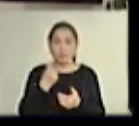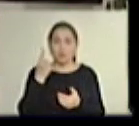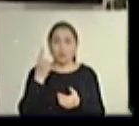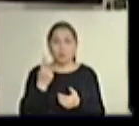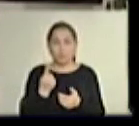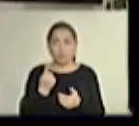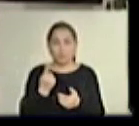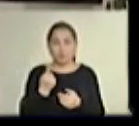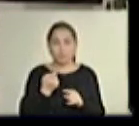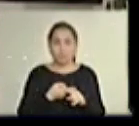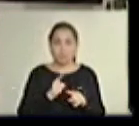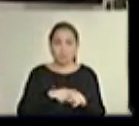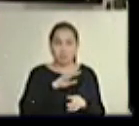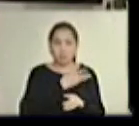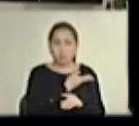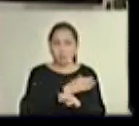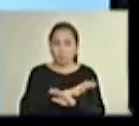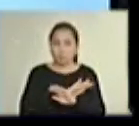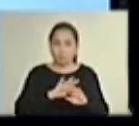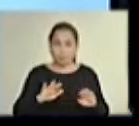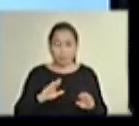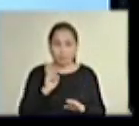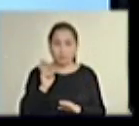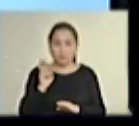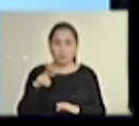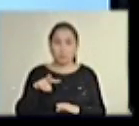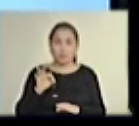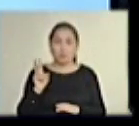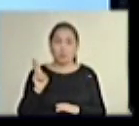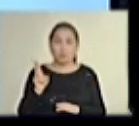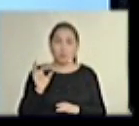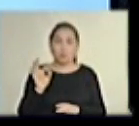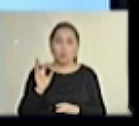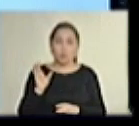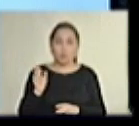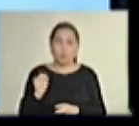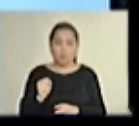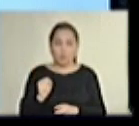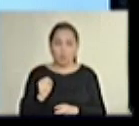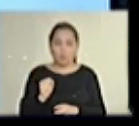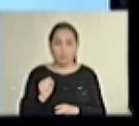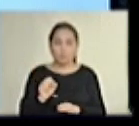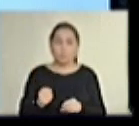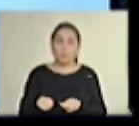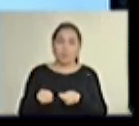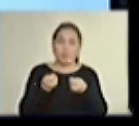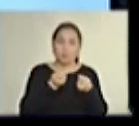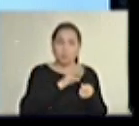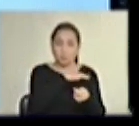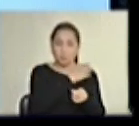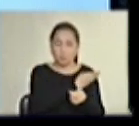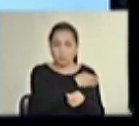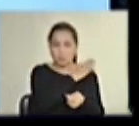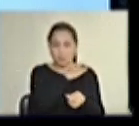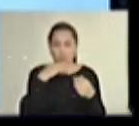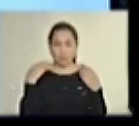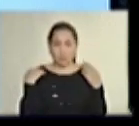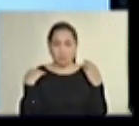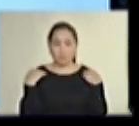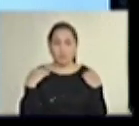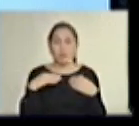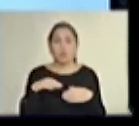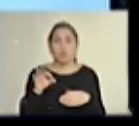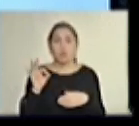Birinchisi, demak, ko'chmas blok. E'tibor bering, OA bu yuk uchun kuch yelkasi bo'lib, OB